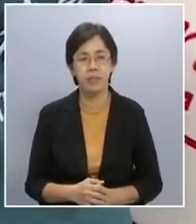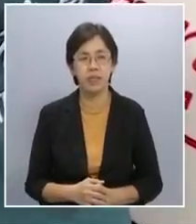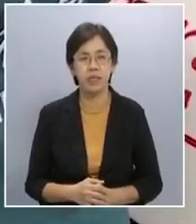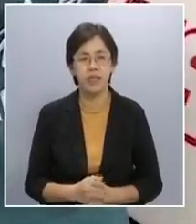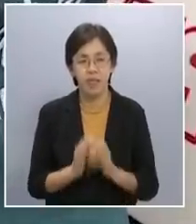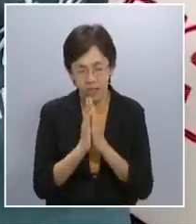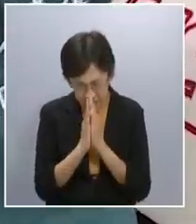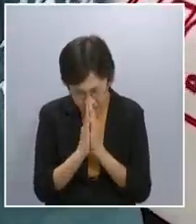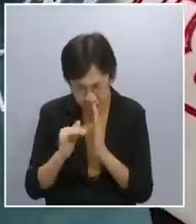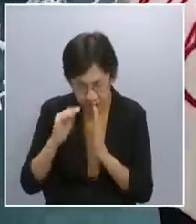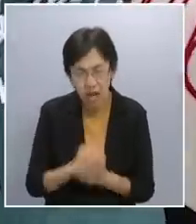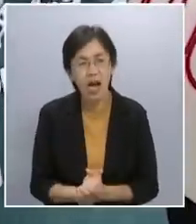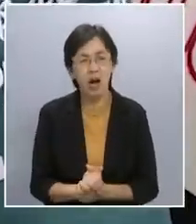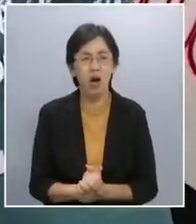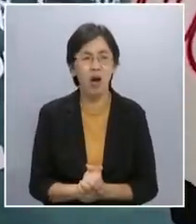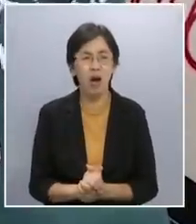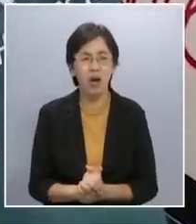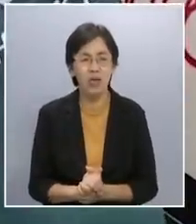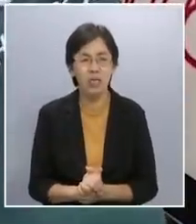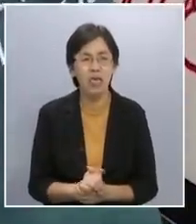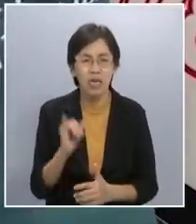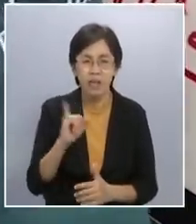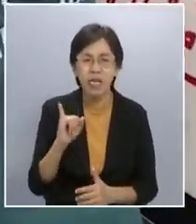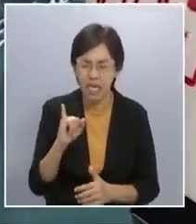พี่ทำแกไปเยอะแล้วนะแม่ขอเลยนะ